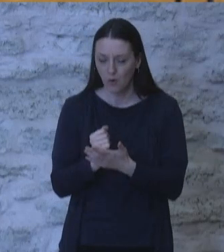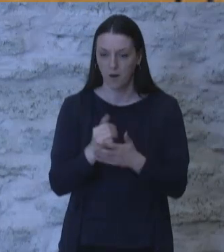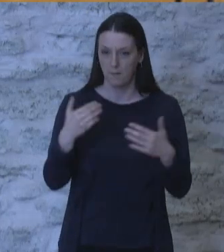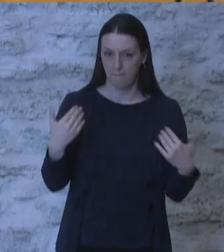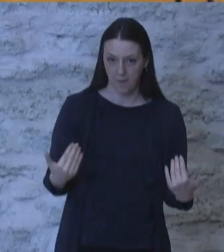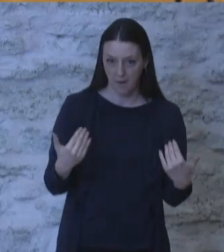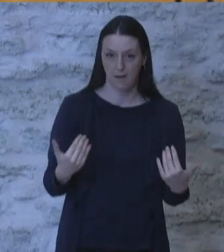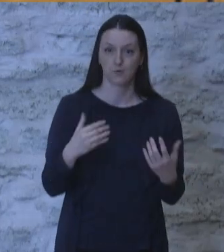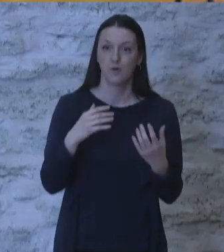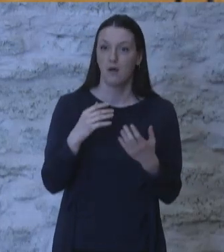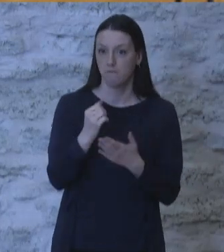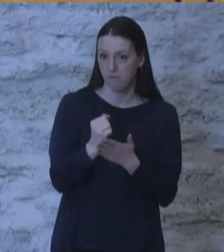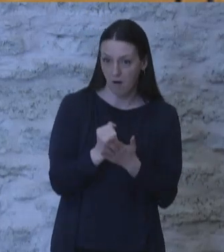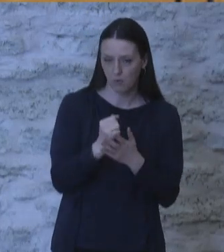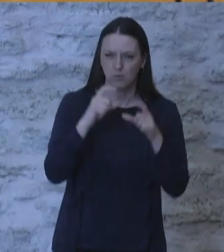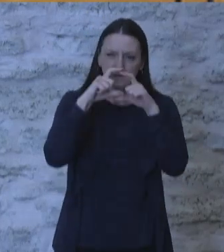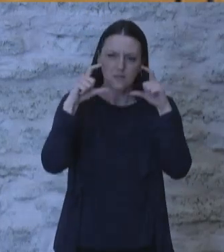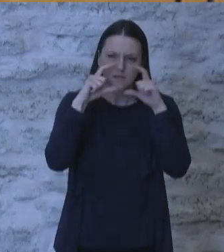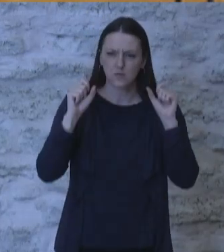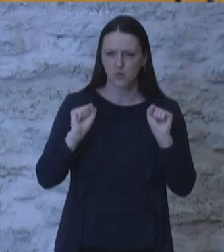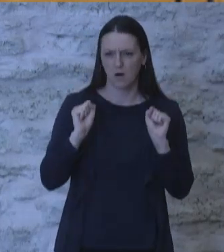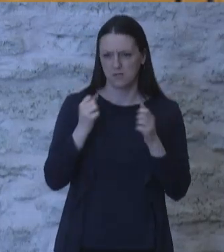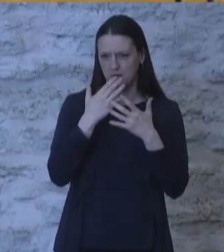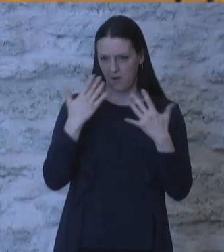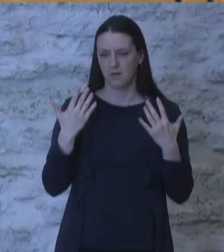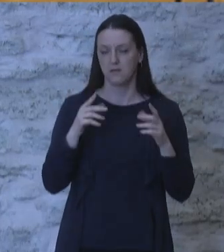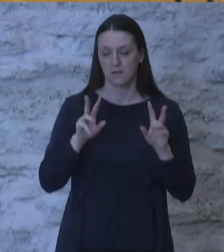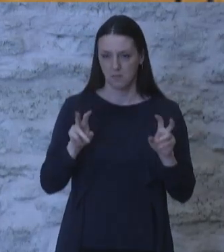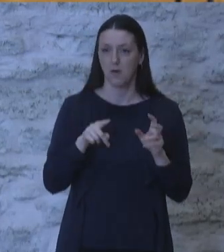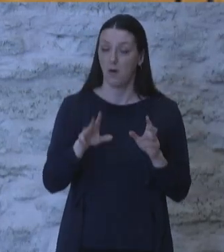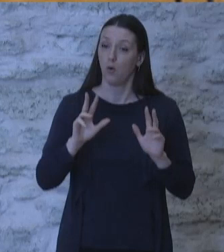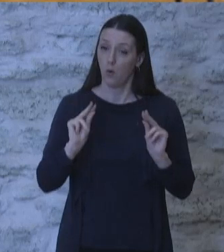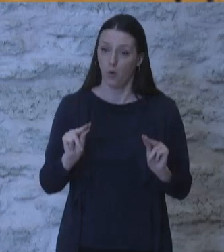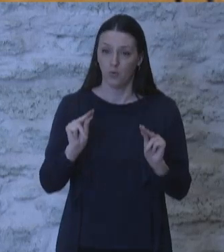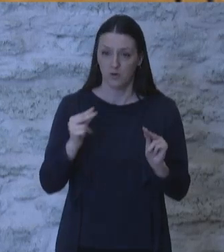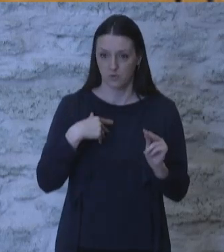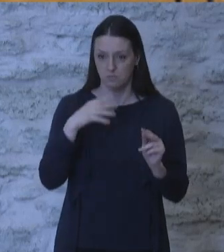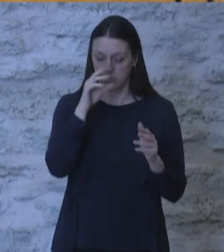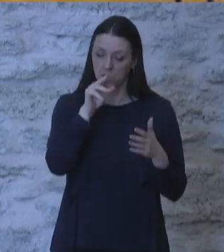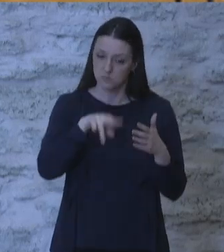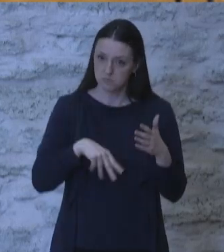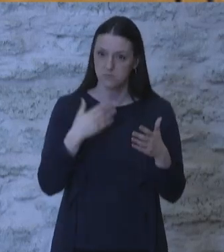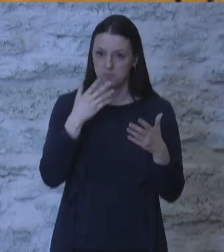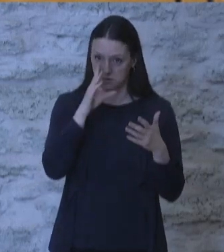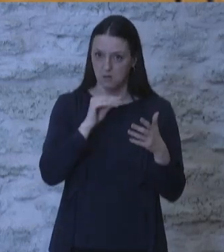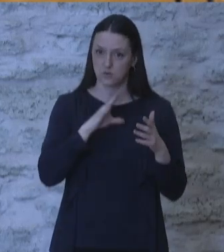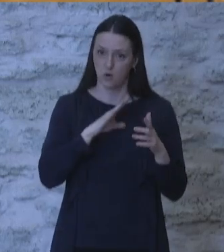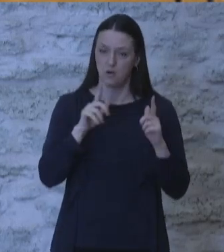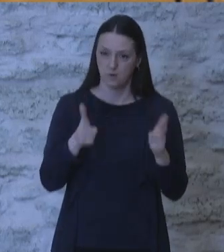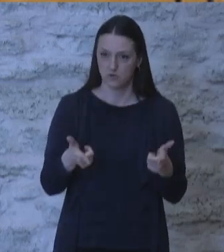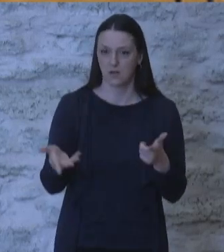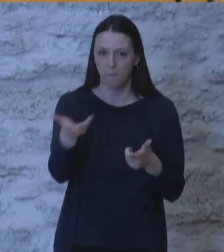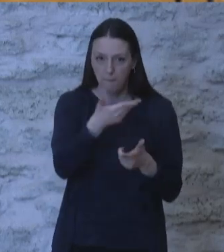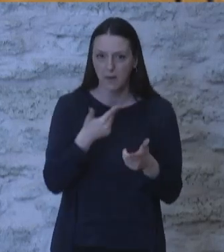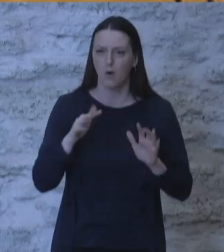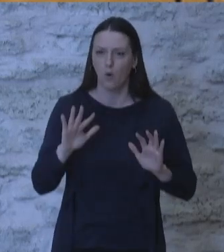hulka ebapiisavaks. Ja loomulikult sellega saab ainult nõus olla. Muidugi mitmes valdkonnas on meil tegelikult vaja märksa